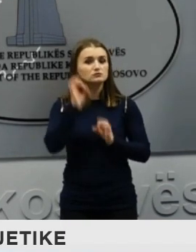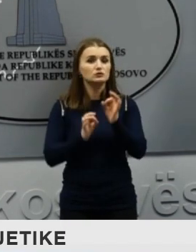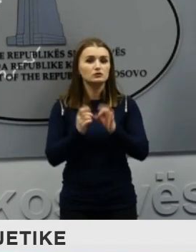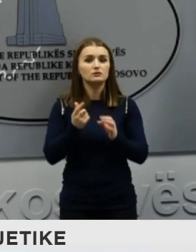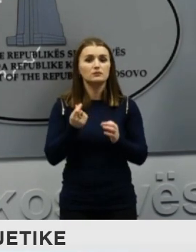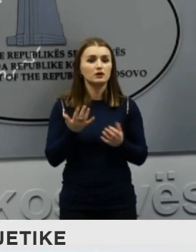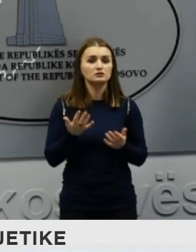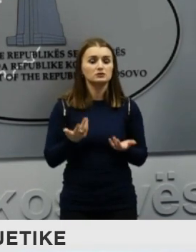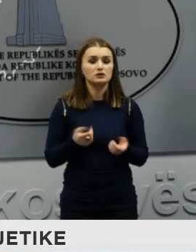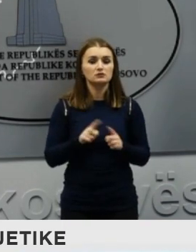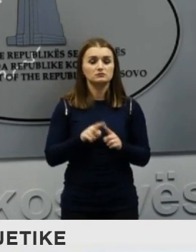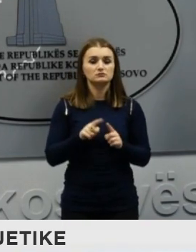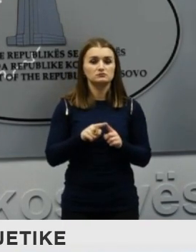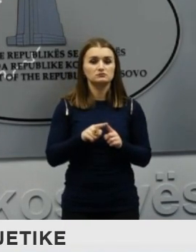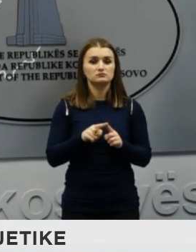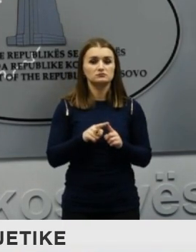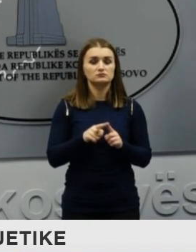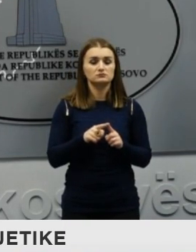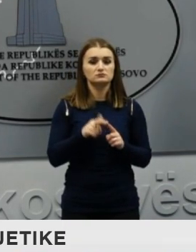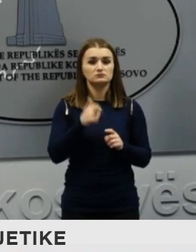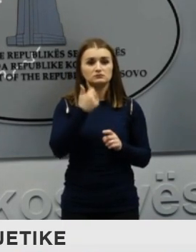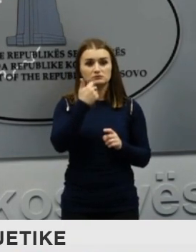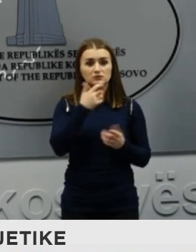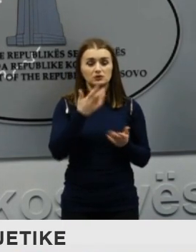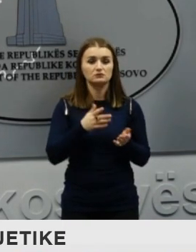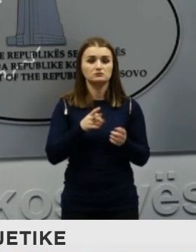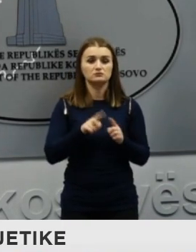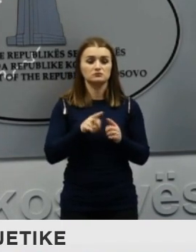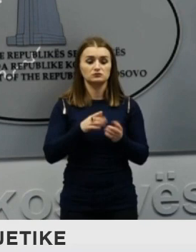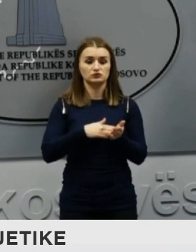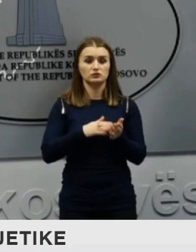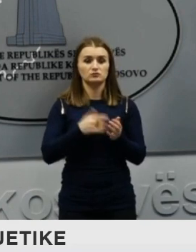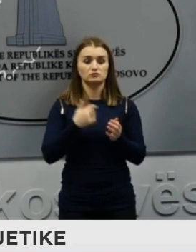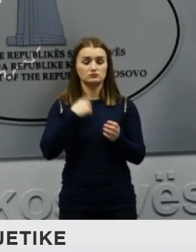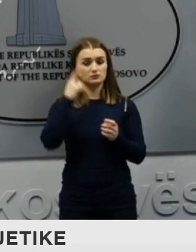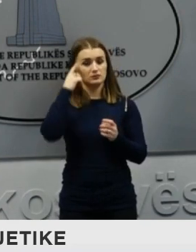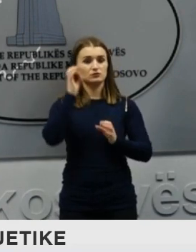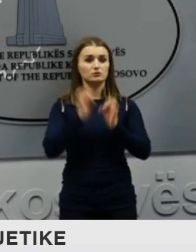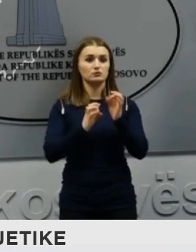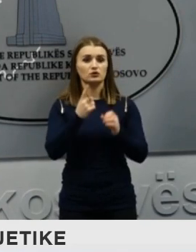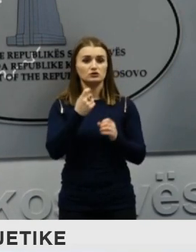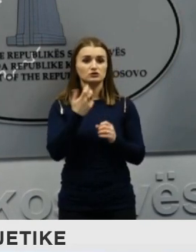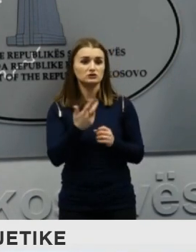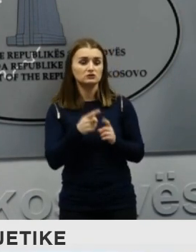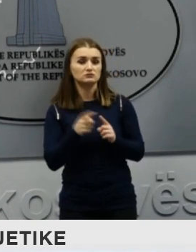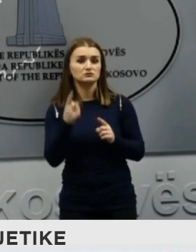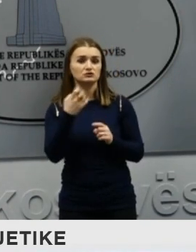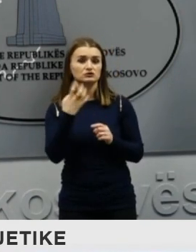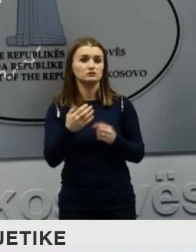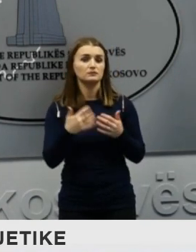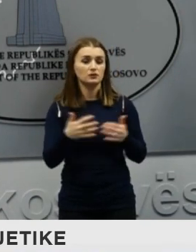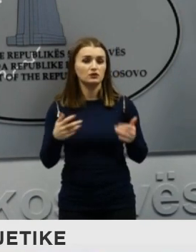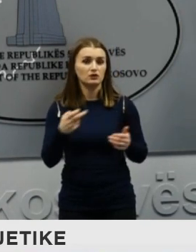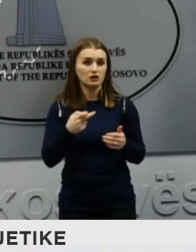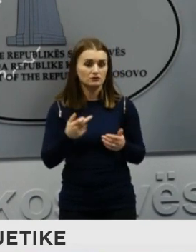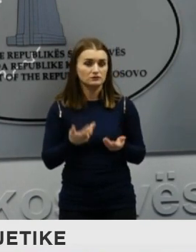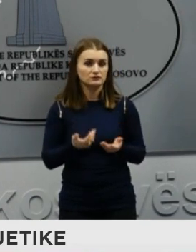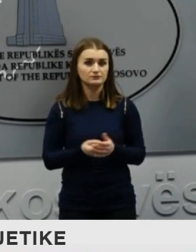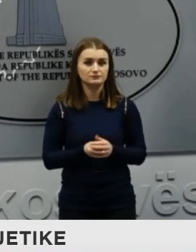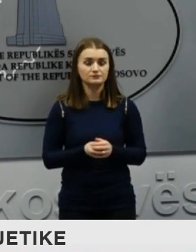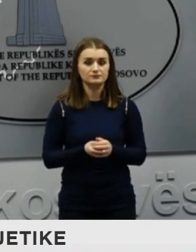logaritjeve të fillestare, po dhe që vjen diku njëshin e 30-40 milion euro detyrime për me bëj energji elektrike.